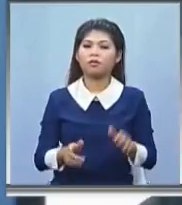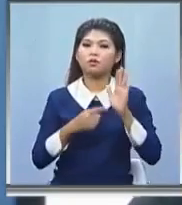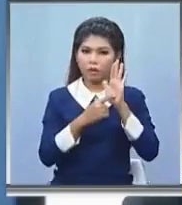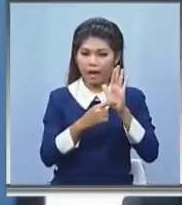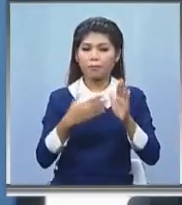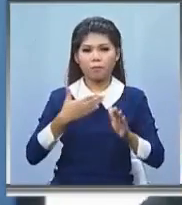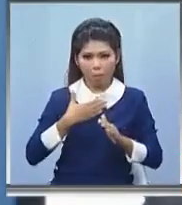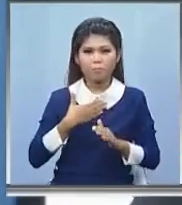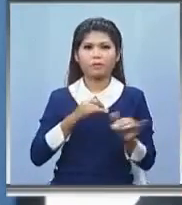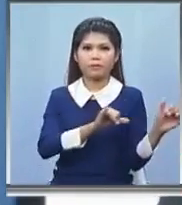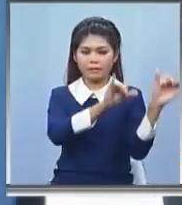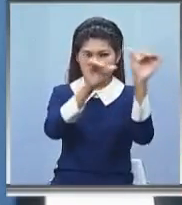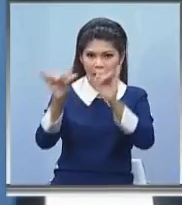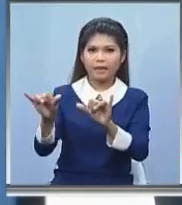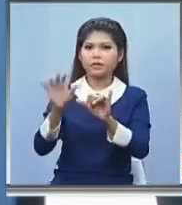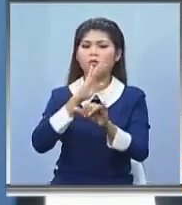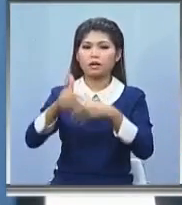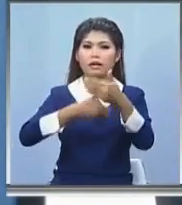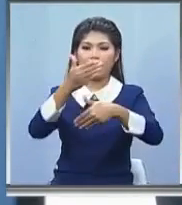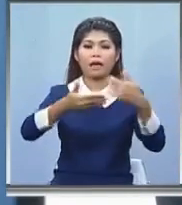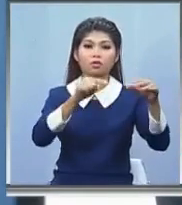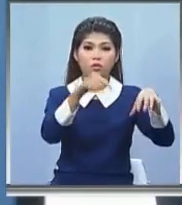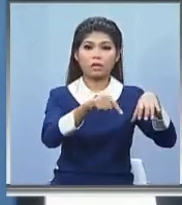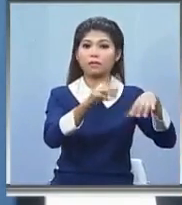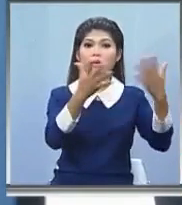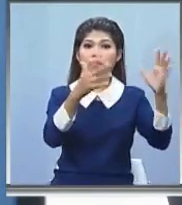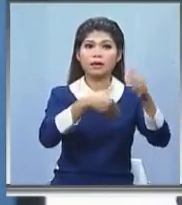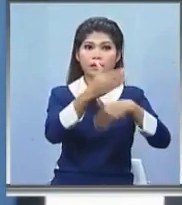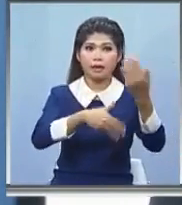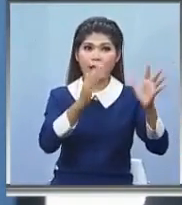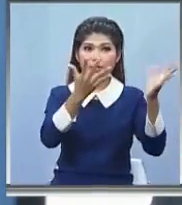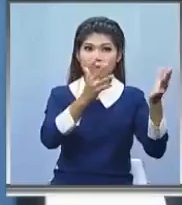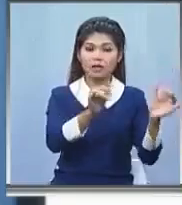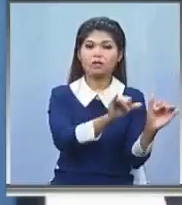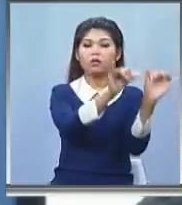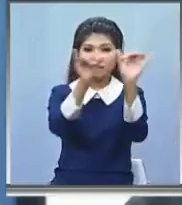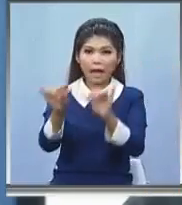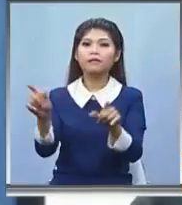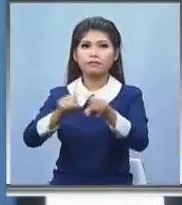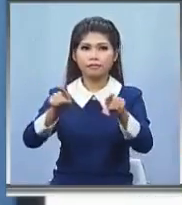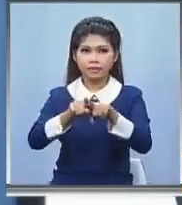มถามว่าคนถ้าตรงนี้ไม่มีขายคนจะไปซื้อตรงไหนครับเขาก็ต้องไปท่านก็